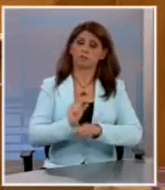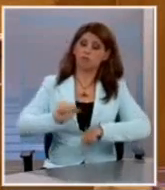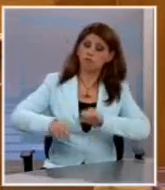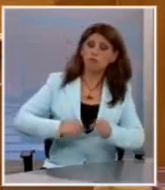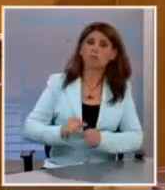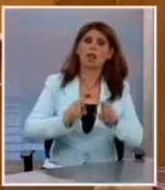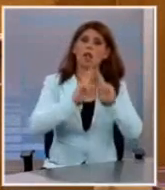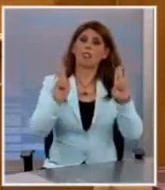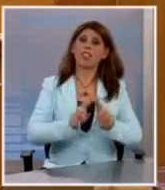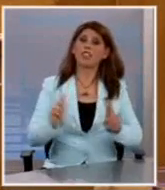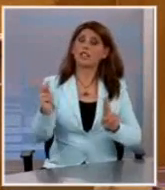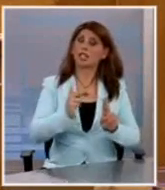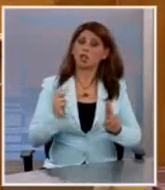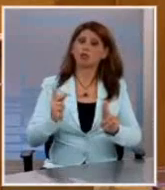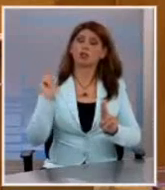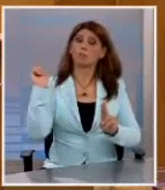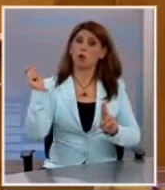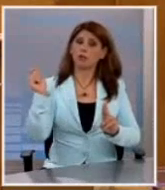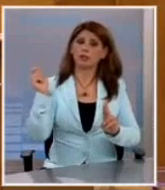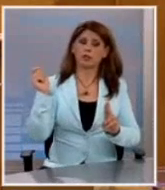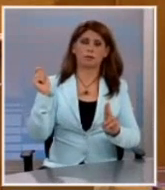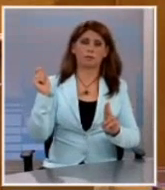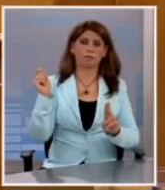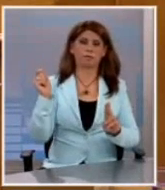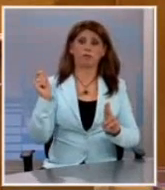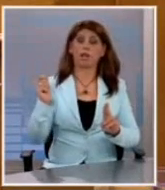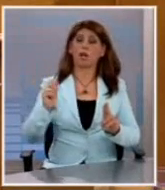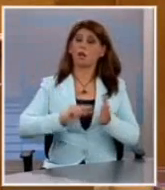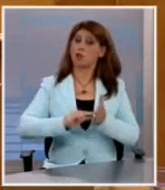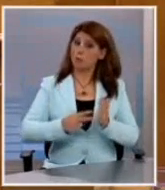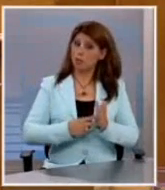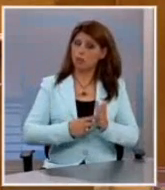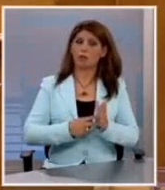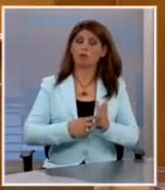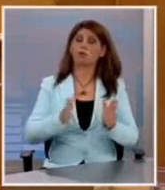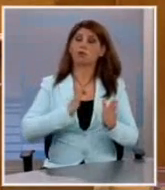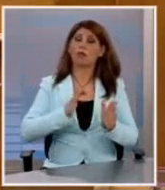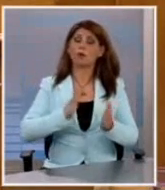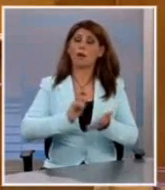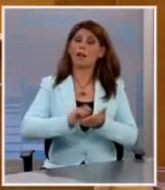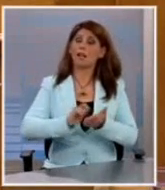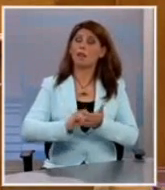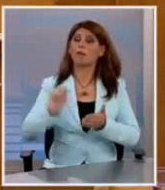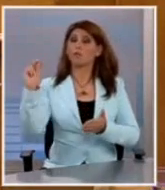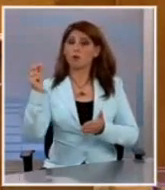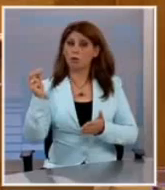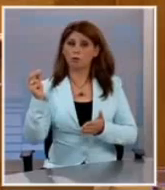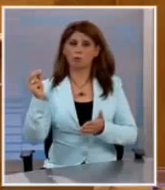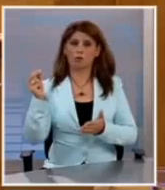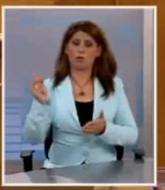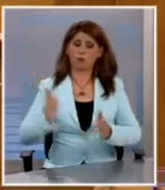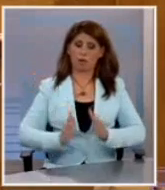κινητοποιήσει τη διεθνή κοινότητα, την πολιτική, την οικονομική, τους ανθρώπους των γραμμάτων και του πολιτισμού για